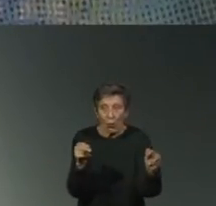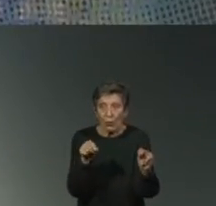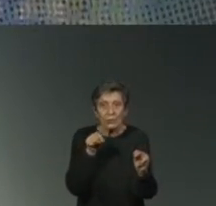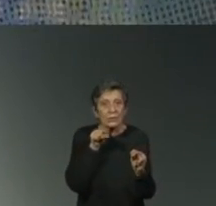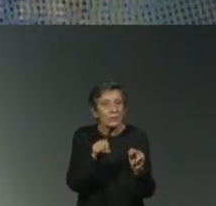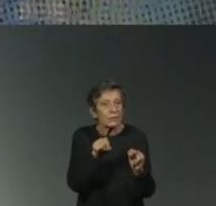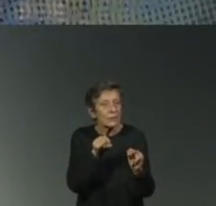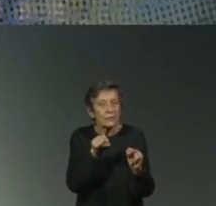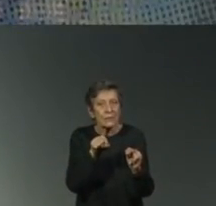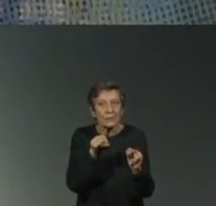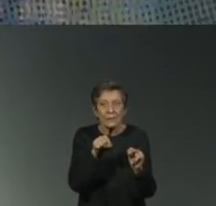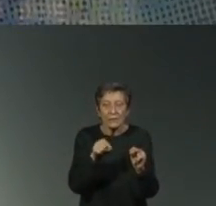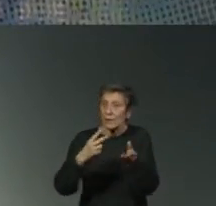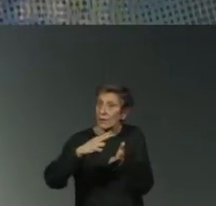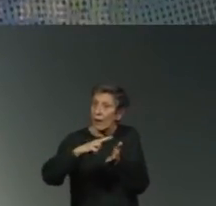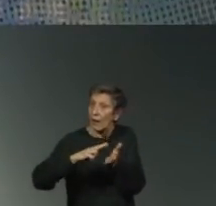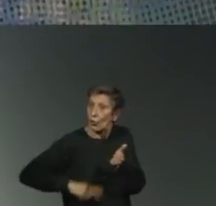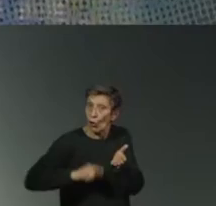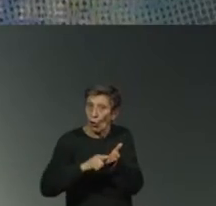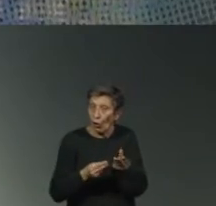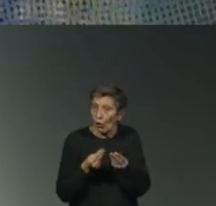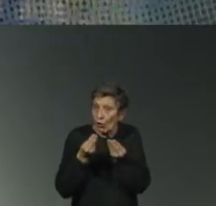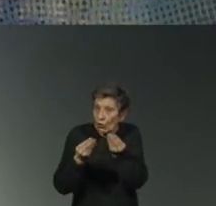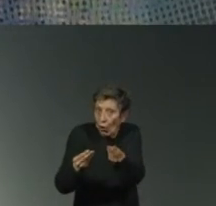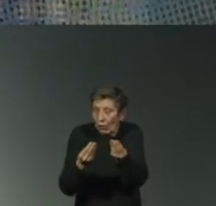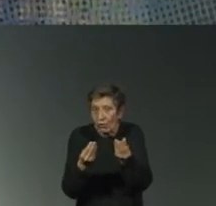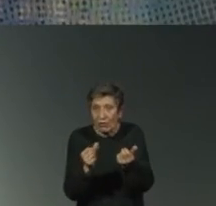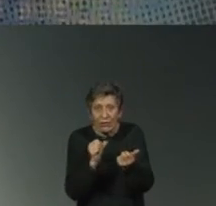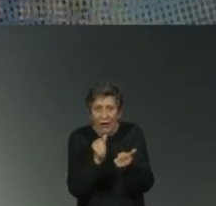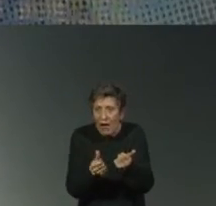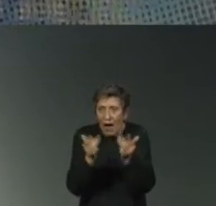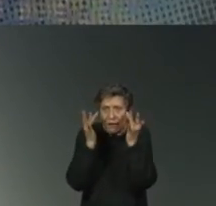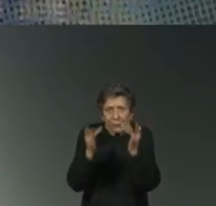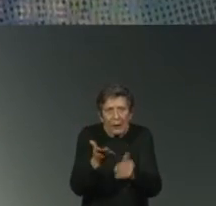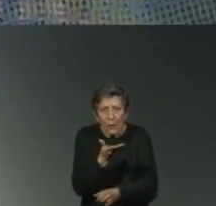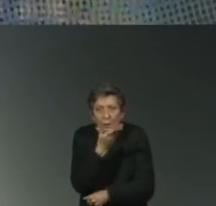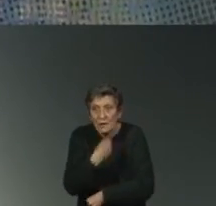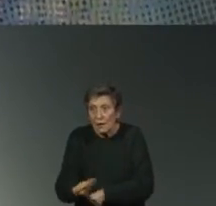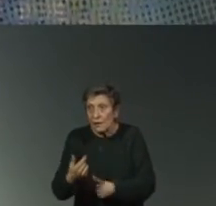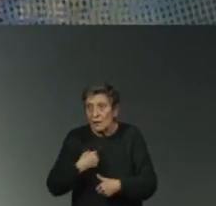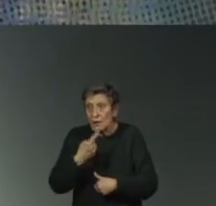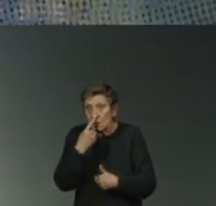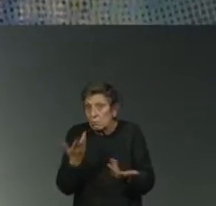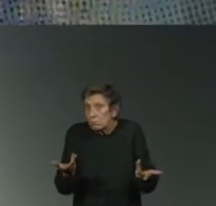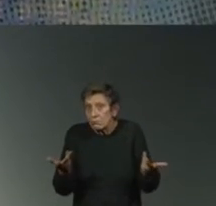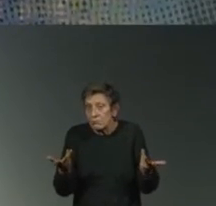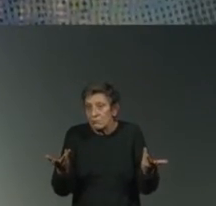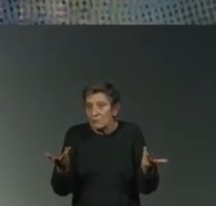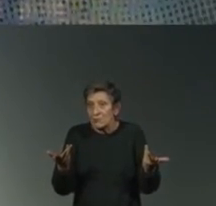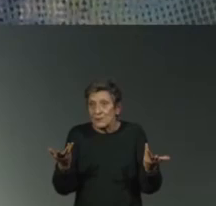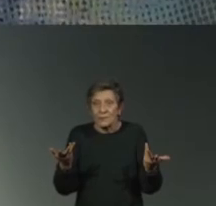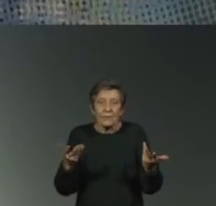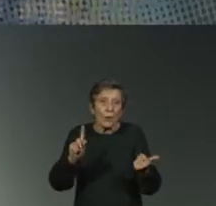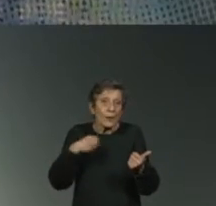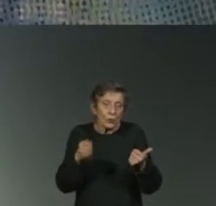de procurer à mes lecteurs une véritable expérience esthétique en marge de l'histoire,